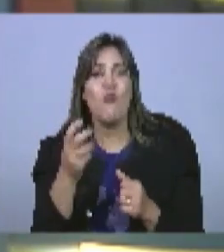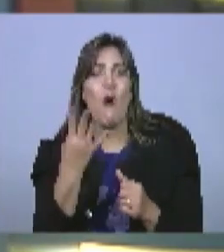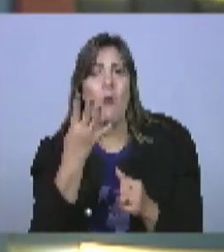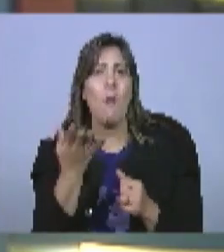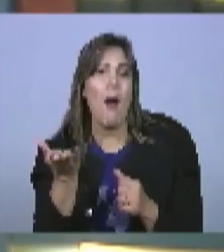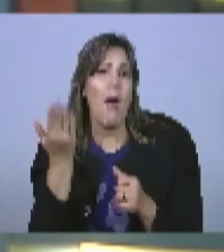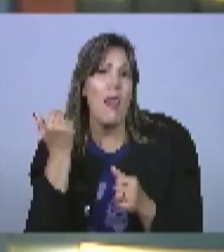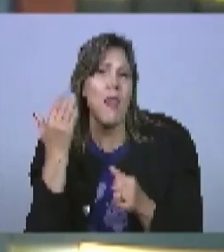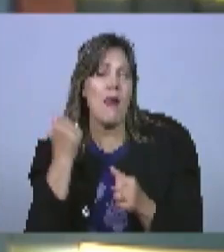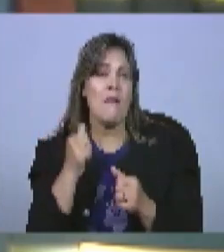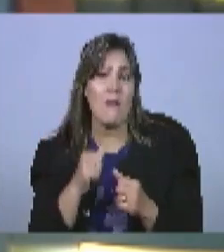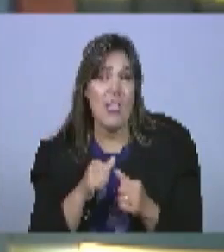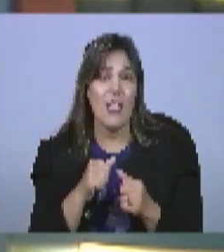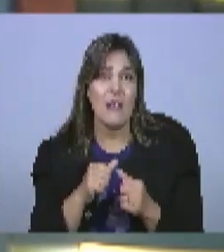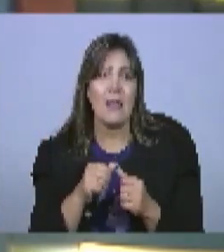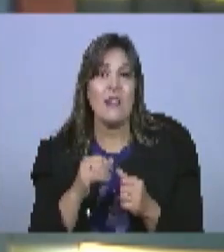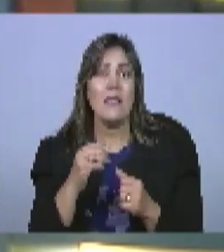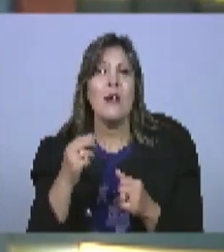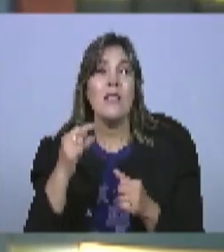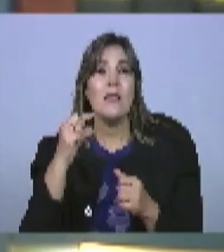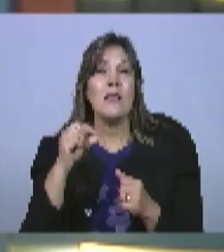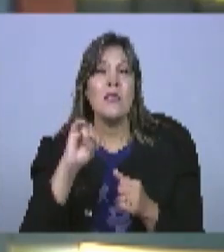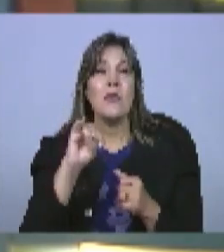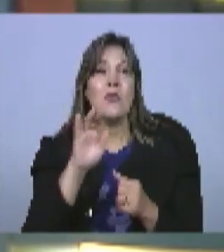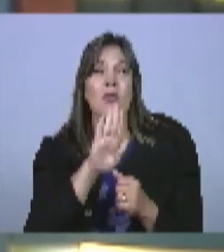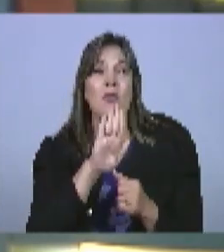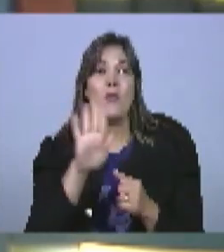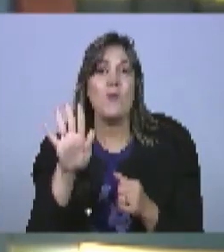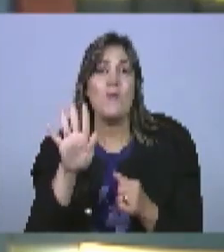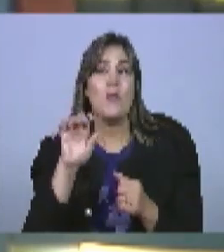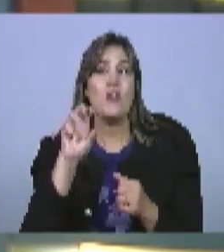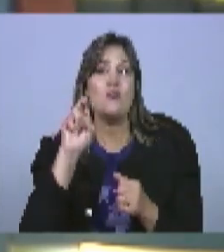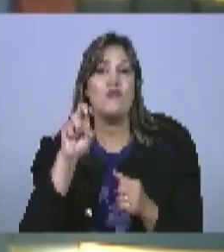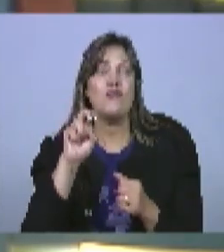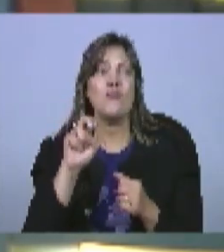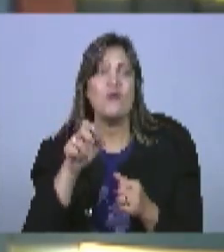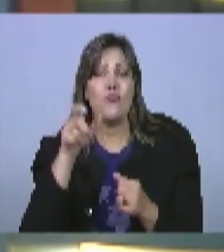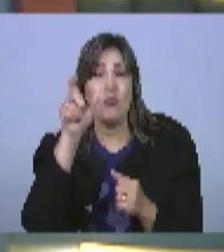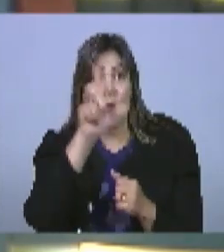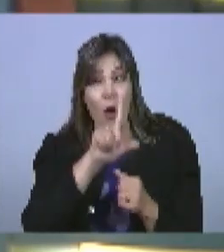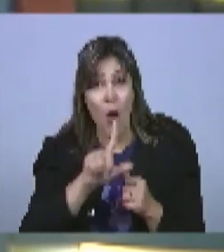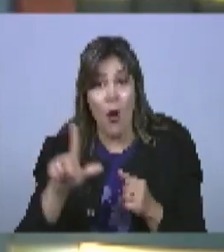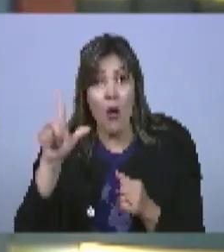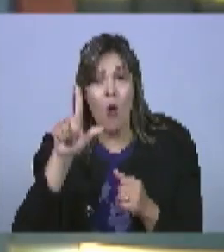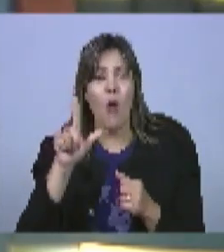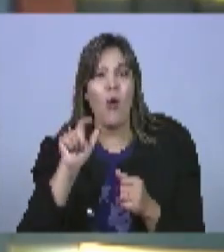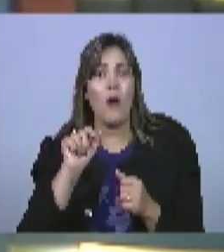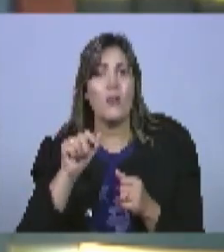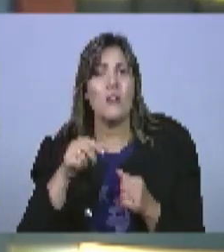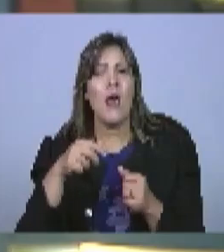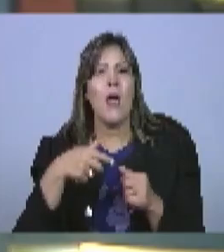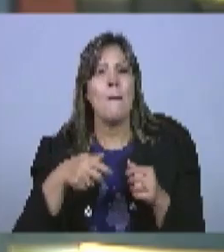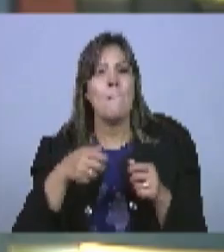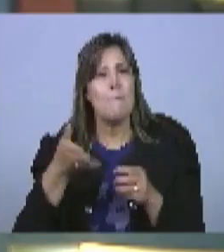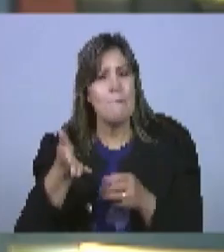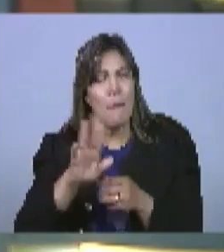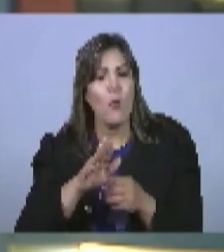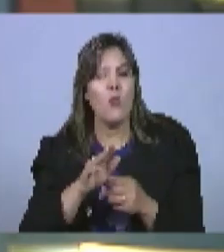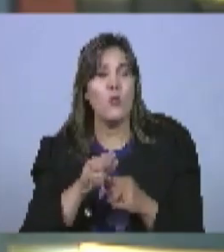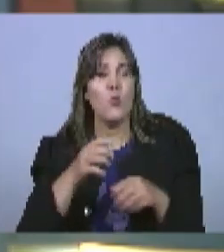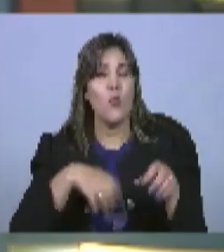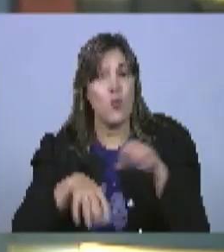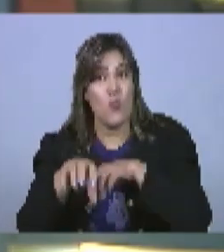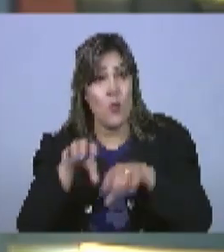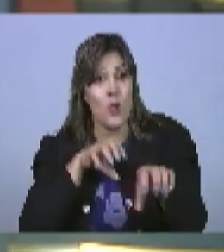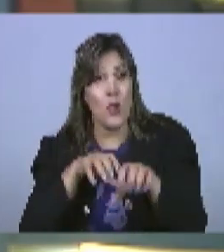وقتل عدد من القاده العسكريين الايرانيين خلال هذا الاجتماع وردت ايران